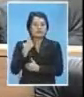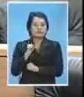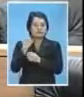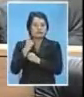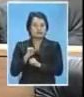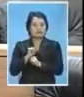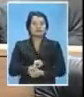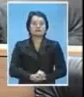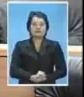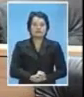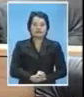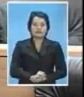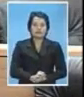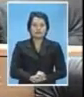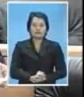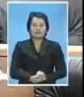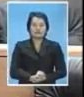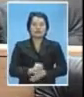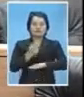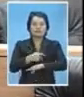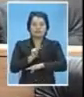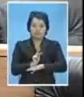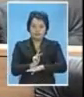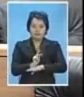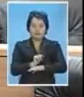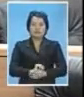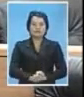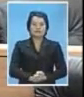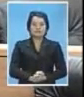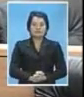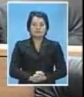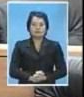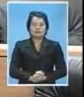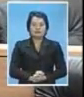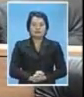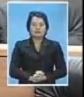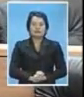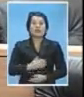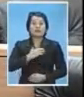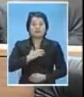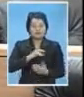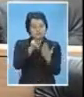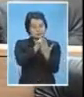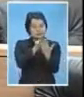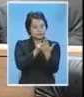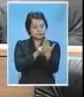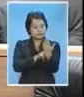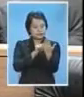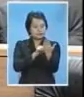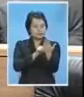ย์ท่านประธานครับผมได้ลงไปดูในคำแถลงนโยบายของรัฐบ